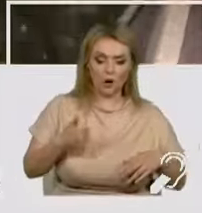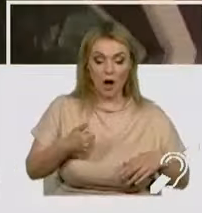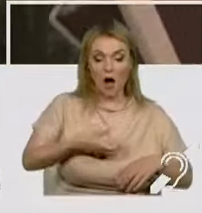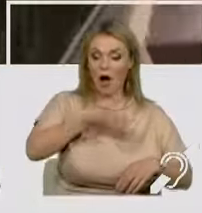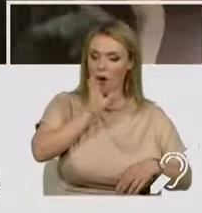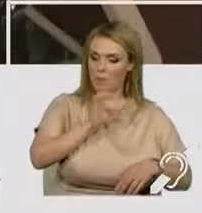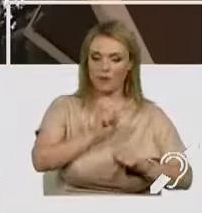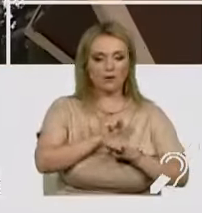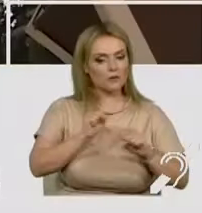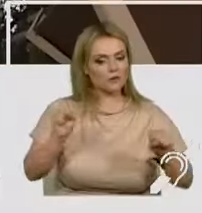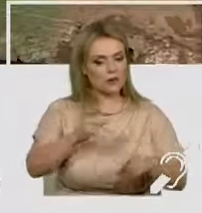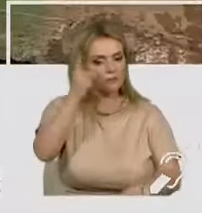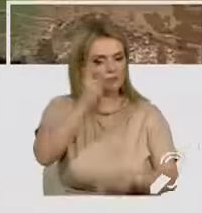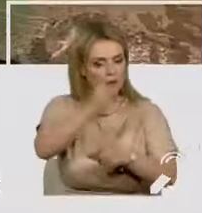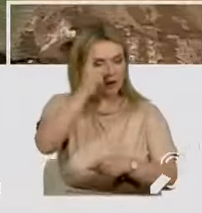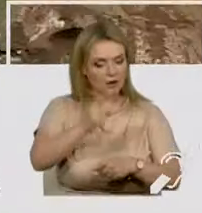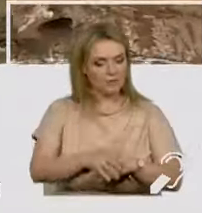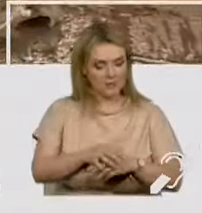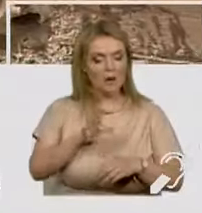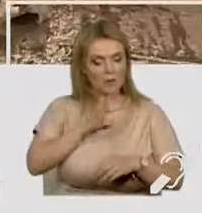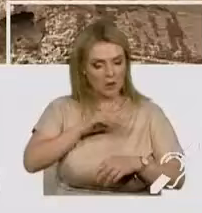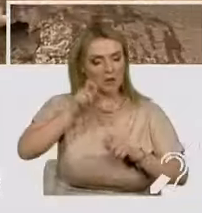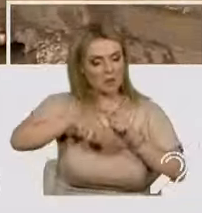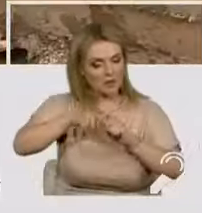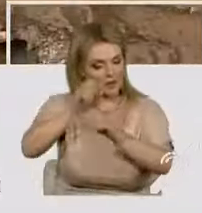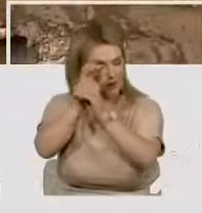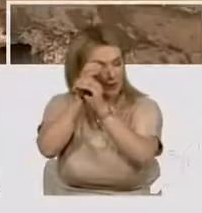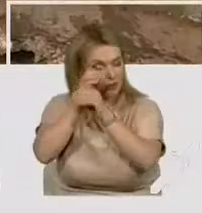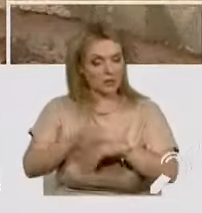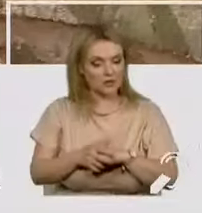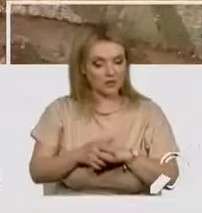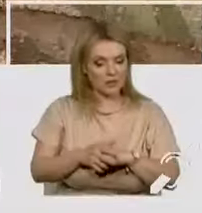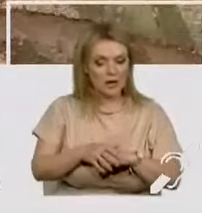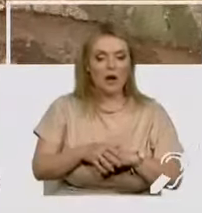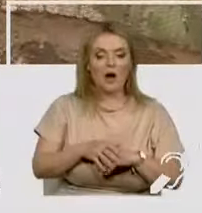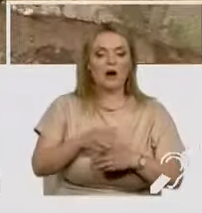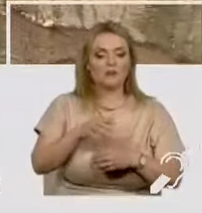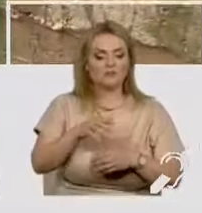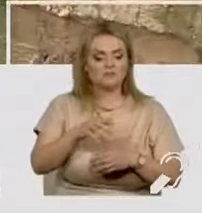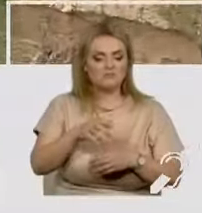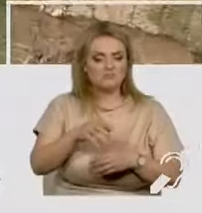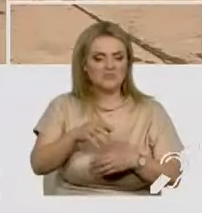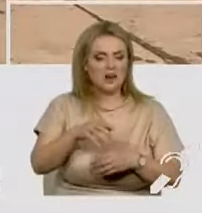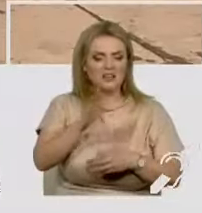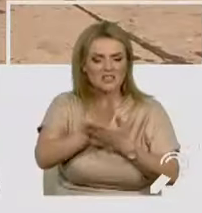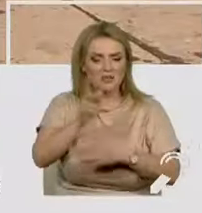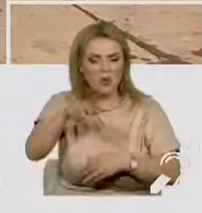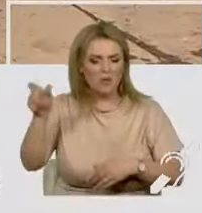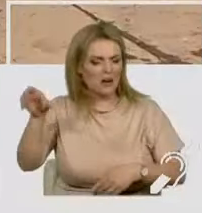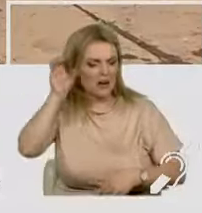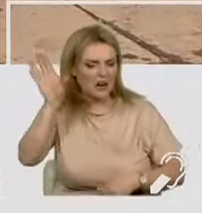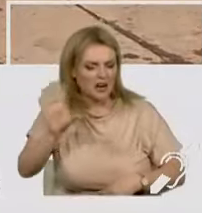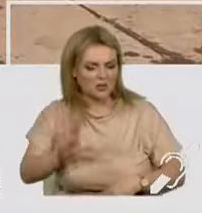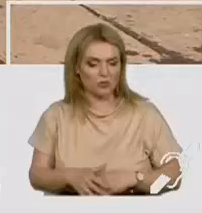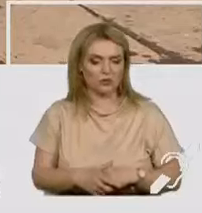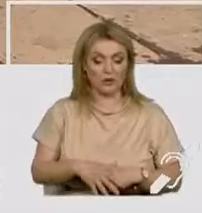și un avertisment că izvorul e contaminat și apa nu e bună de băut, însă unii oameni nu țin cont. Trifan Moravski spune că face sport